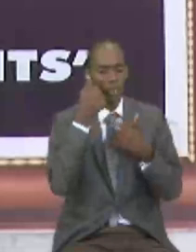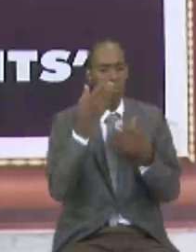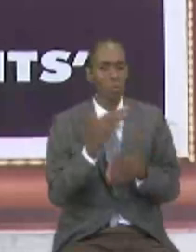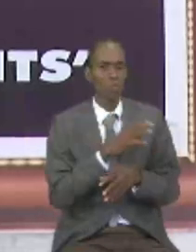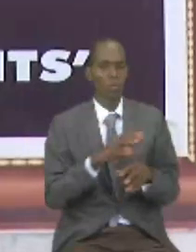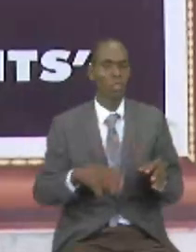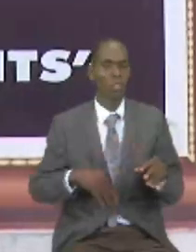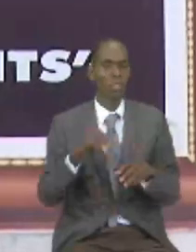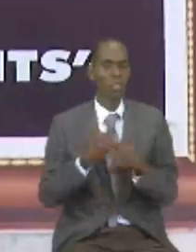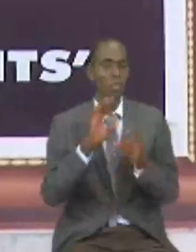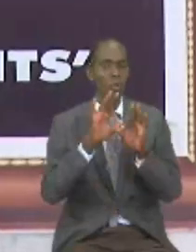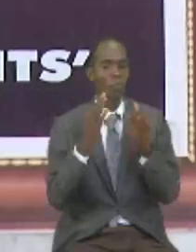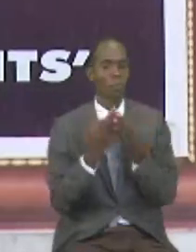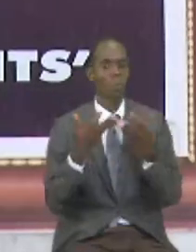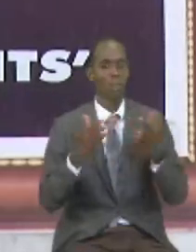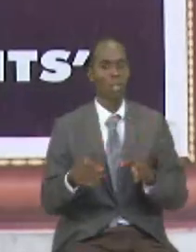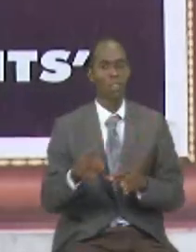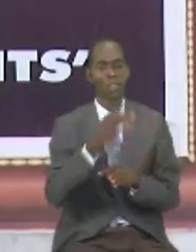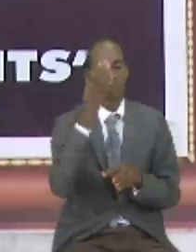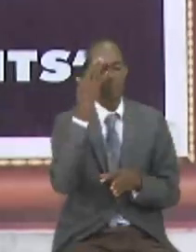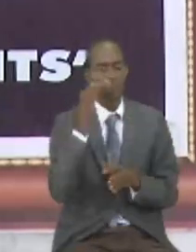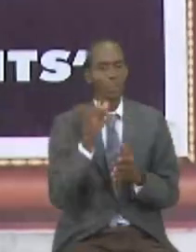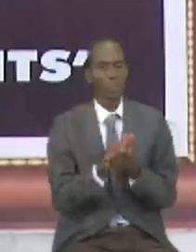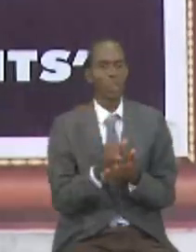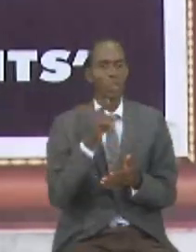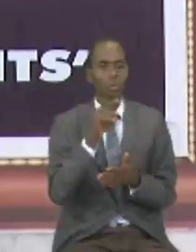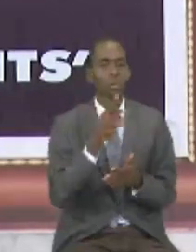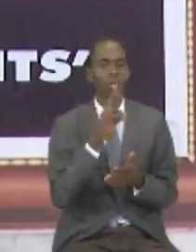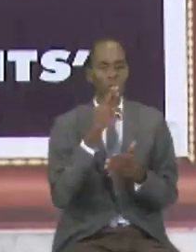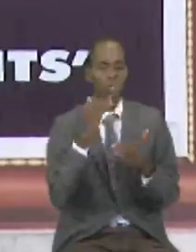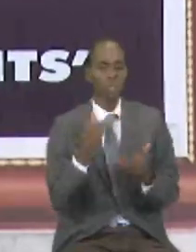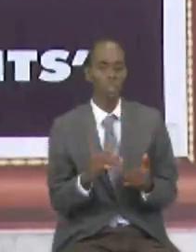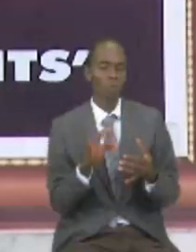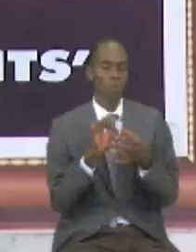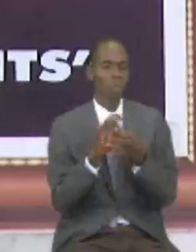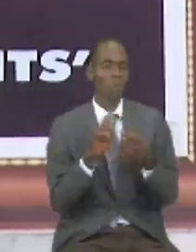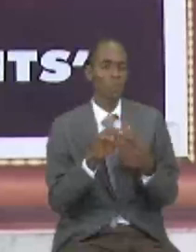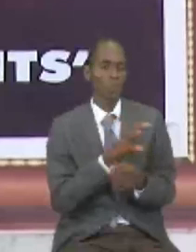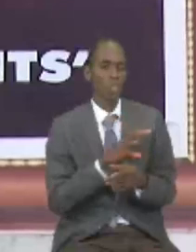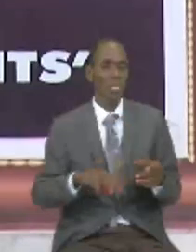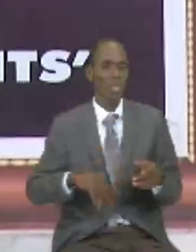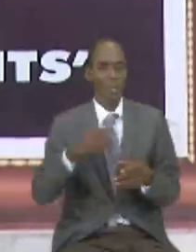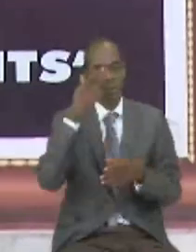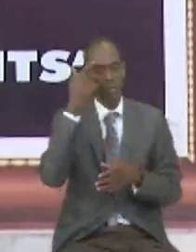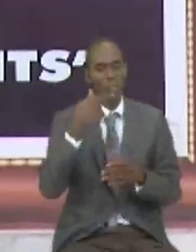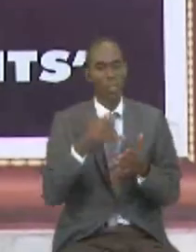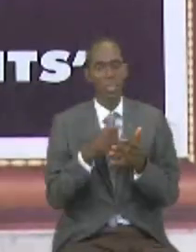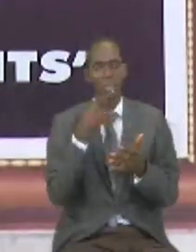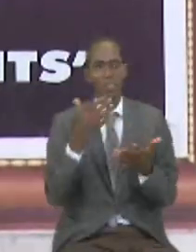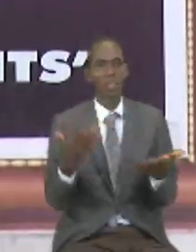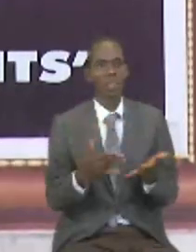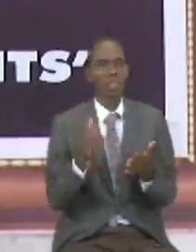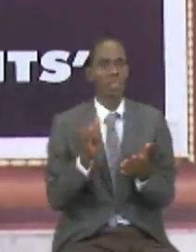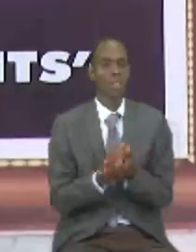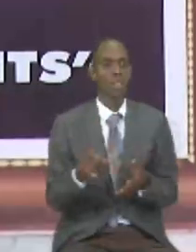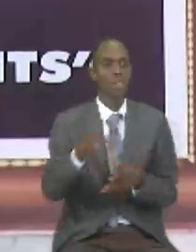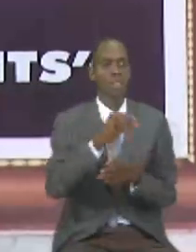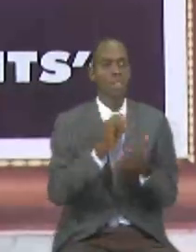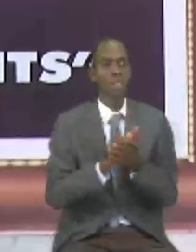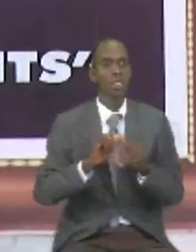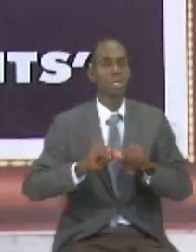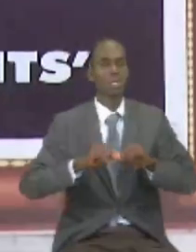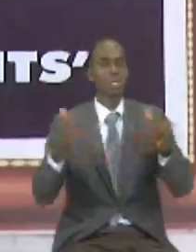famille, qu'il le sache que je suis à Christ. Dans ta communauté, qu'il le sache que je suis à Christ. Parce que c'est dit, mais celui qui me